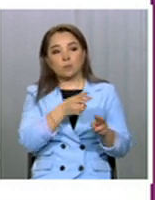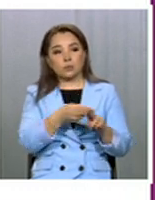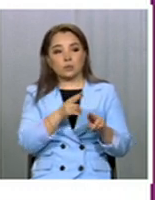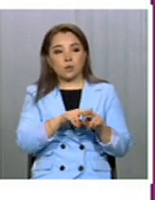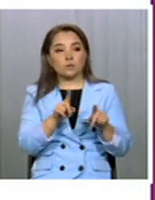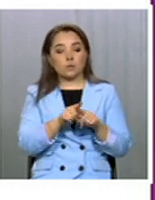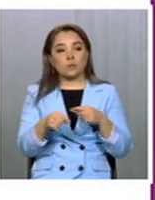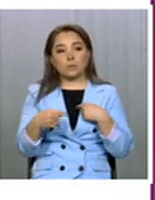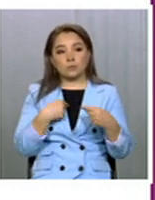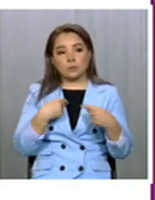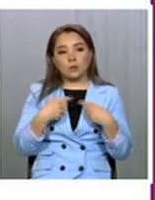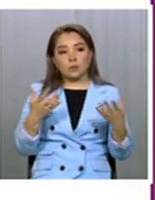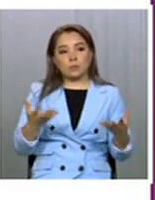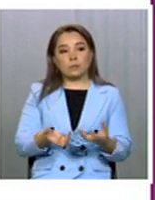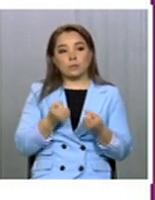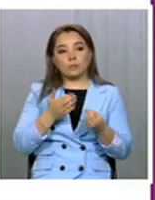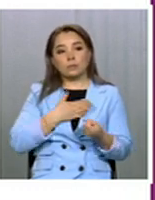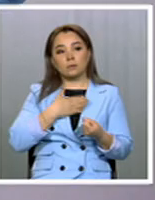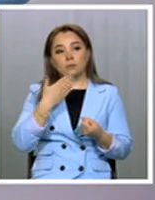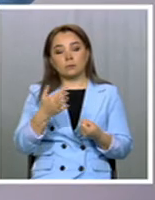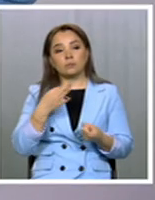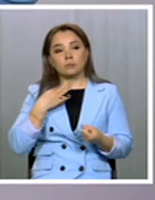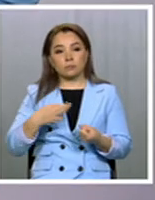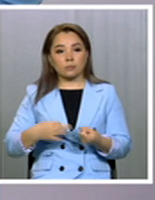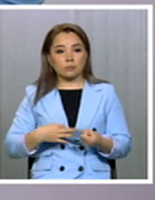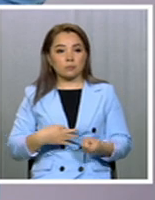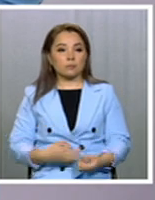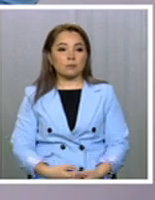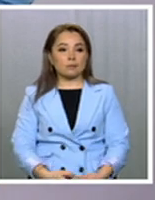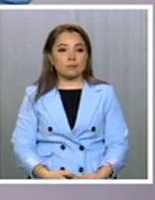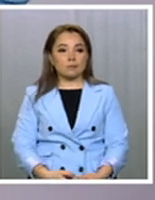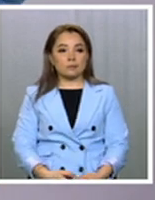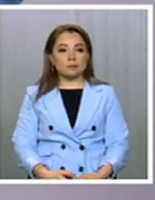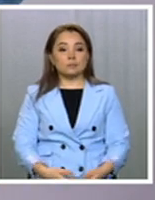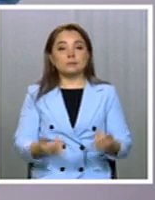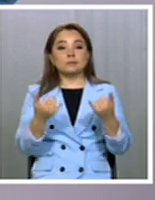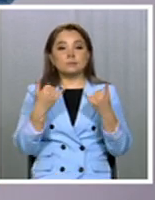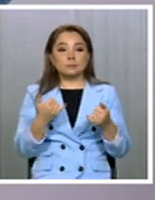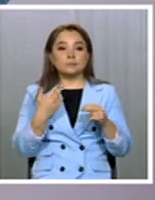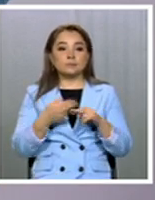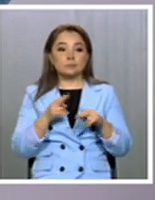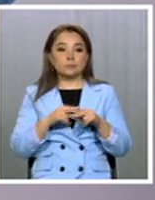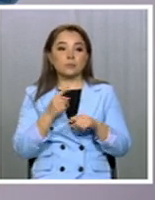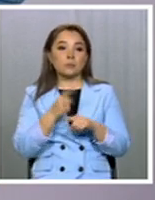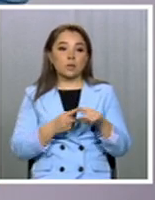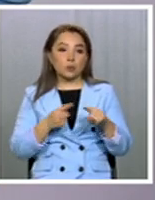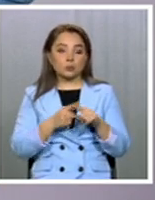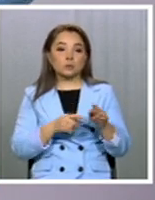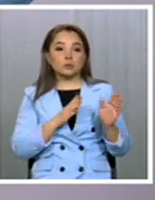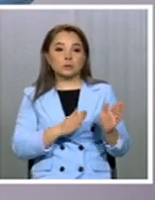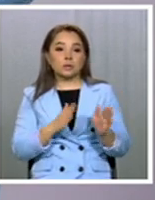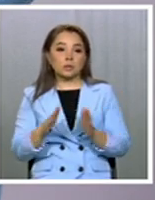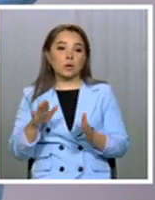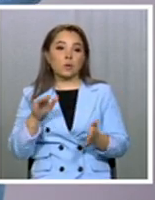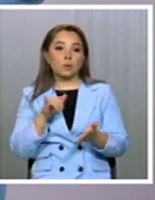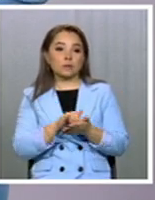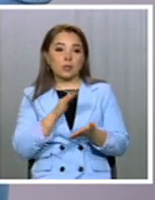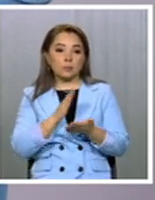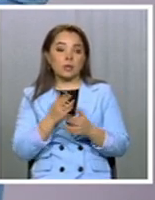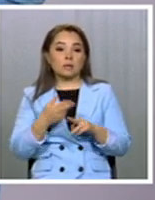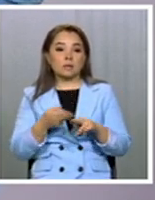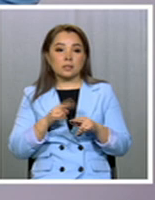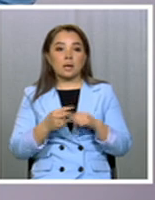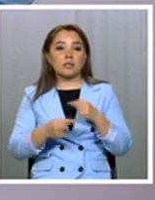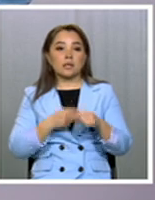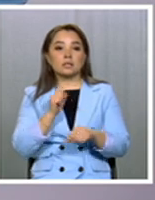қорлықтан құтқарайын сен ұлым. Оқушылар, міне біз үзінділерді ретімен орналастырдық. Енді